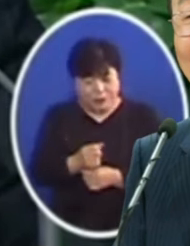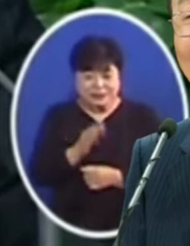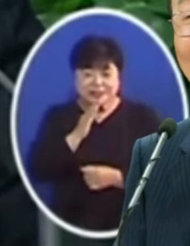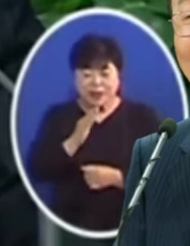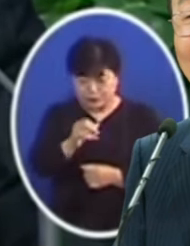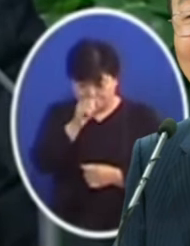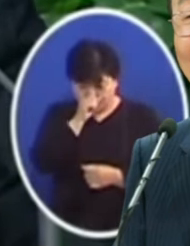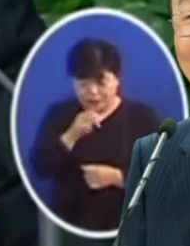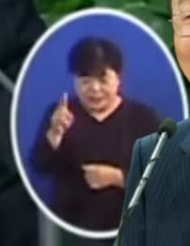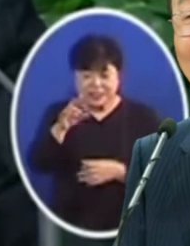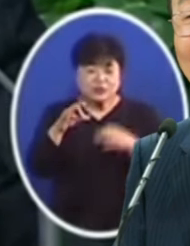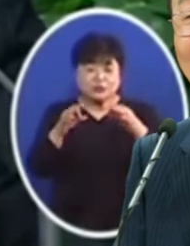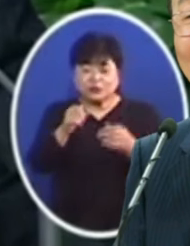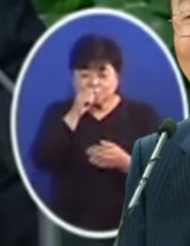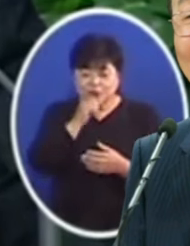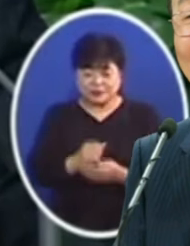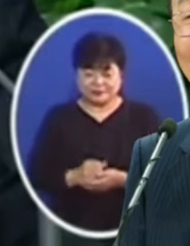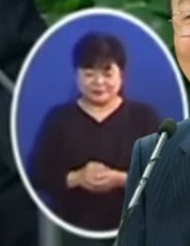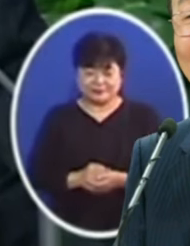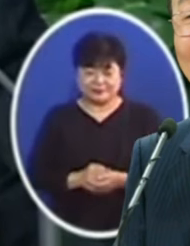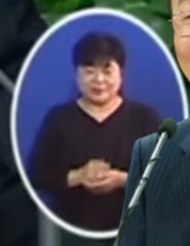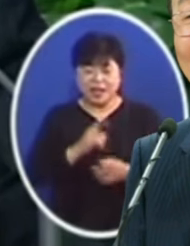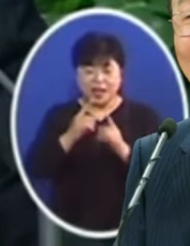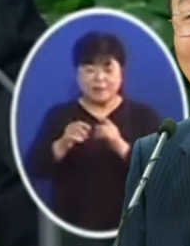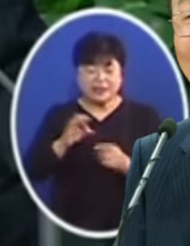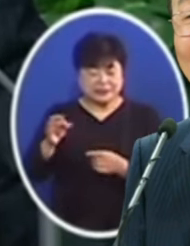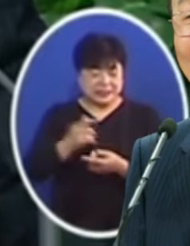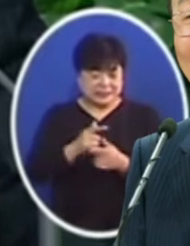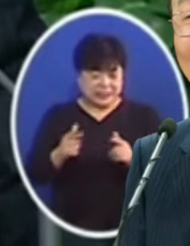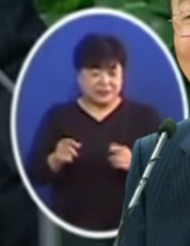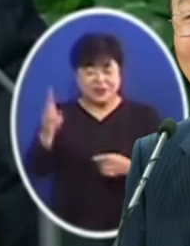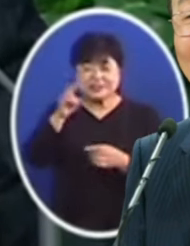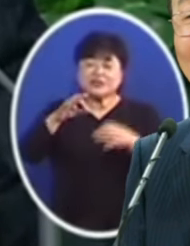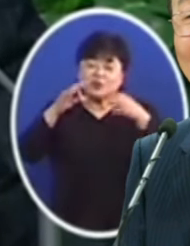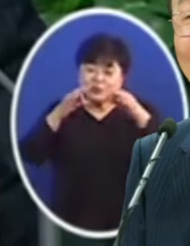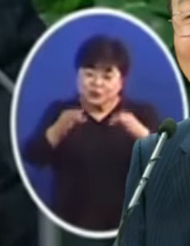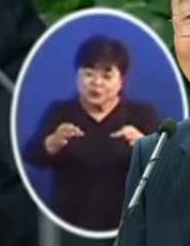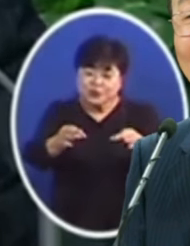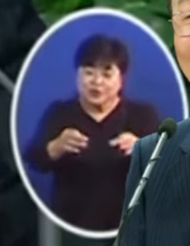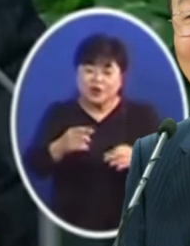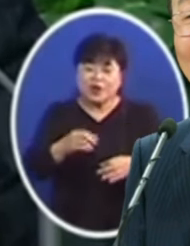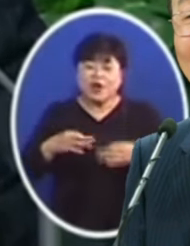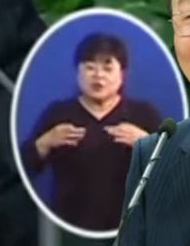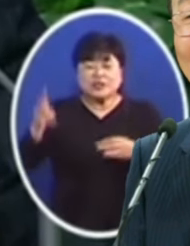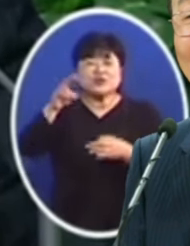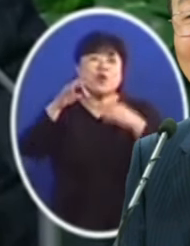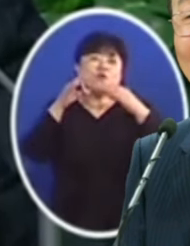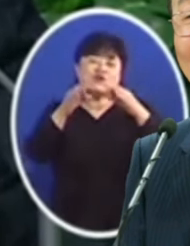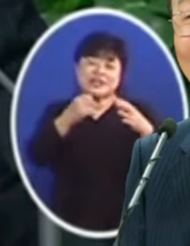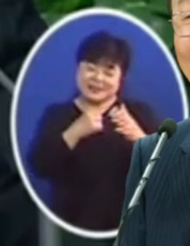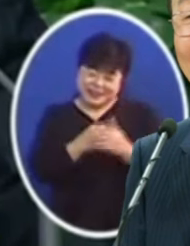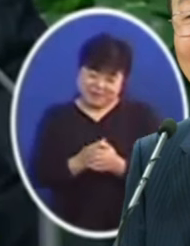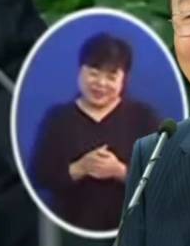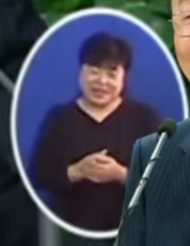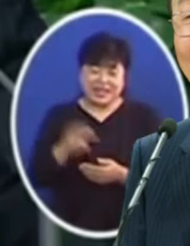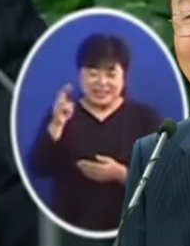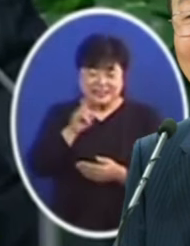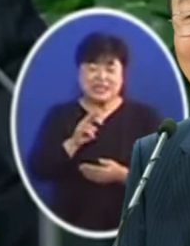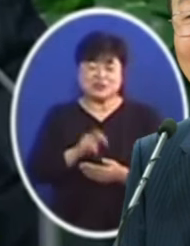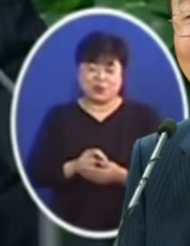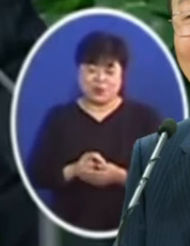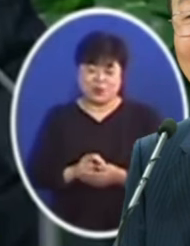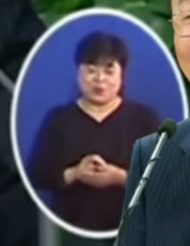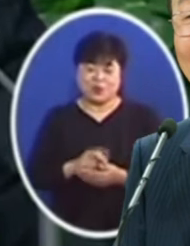좋고 찬송이 왜 좋느냐. 아무리 말을 시인하지 않는 사람도 찬송할 때는 소리를 내어서 부르지 않습니까? 찬송가의